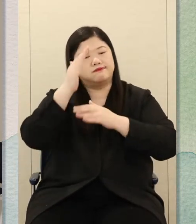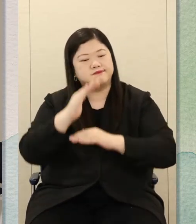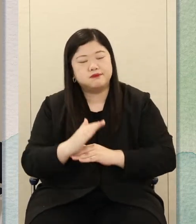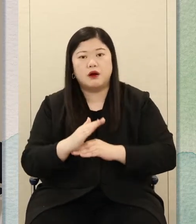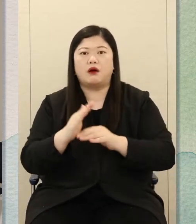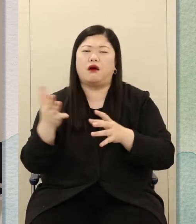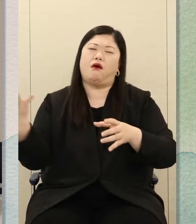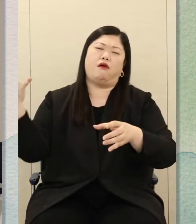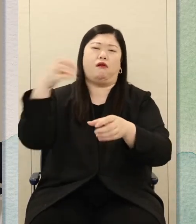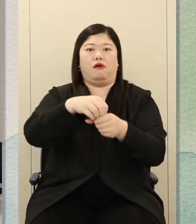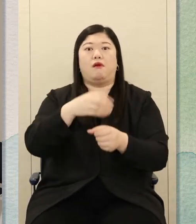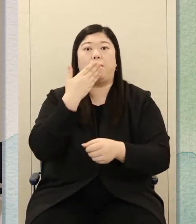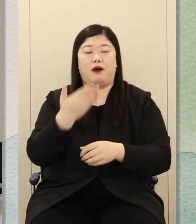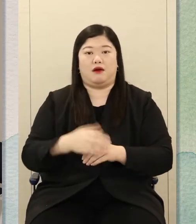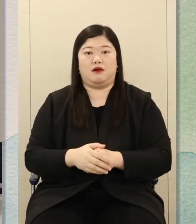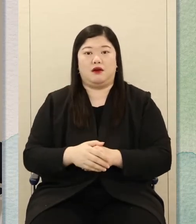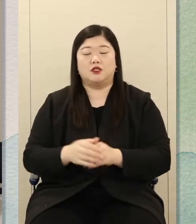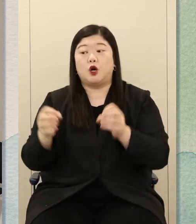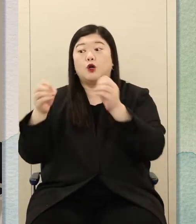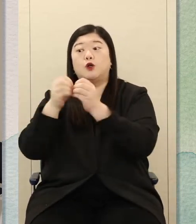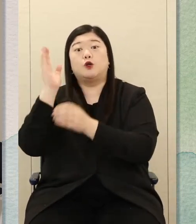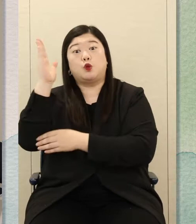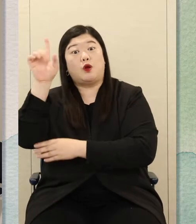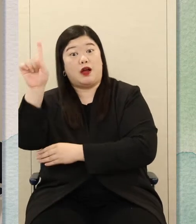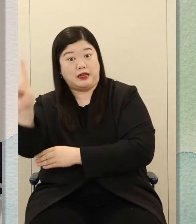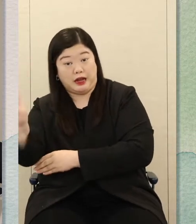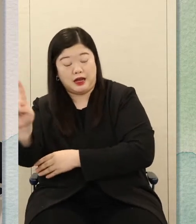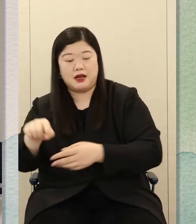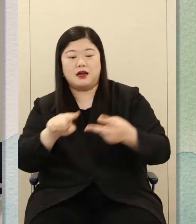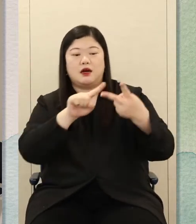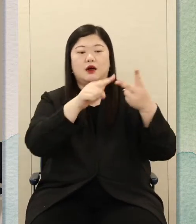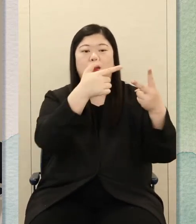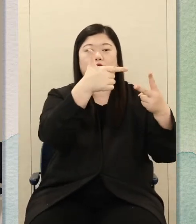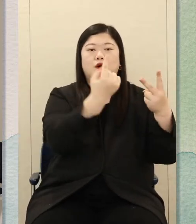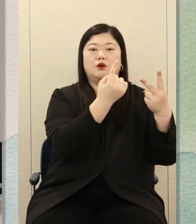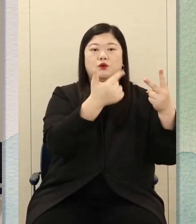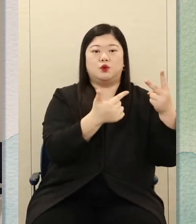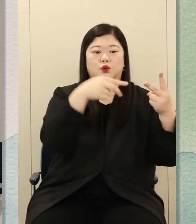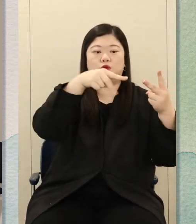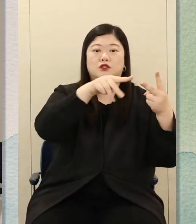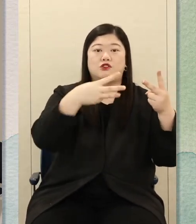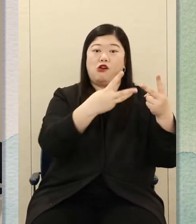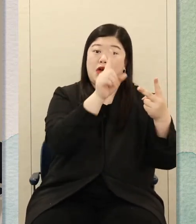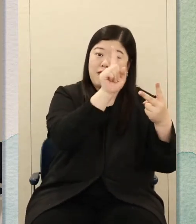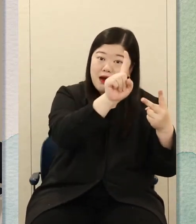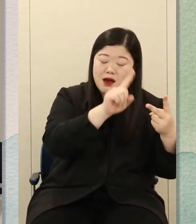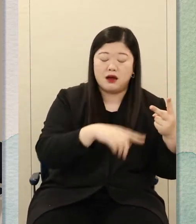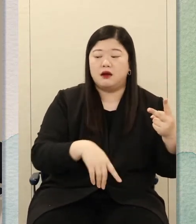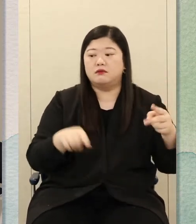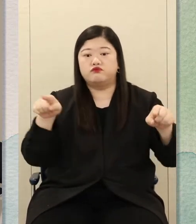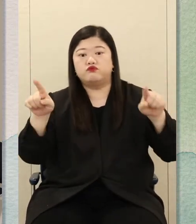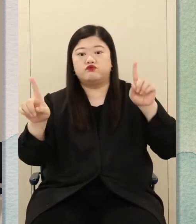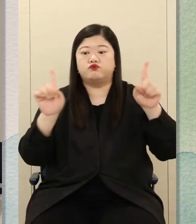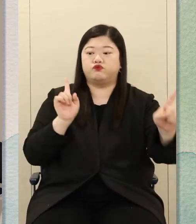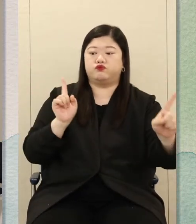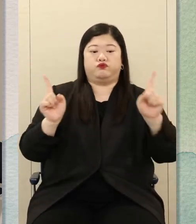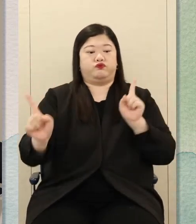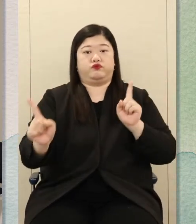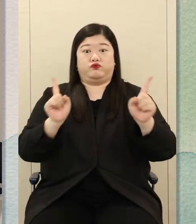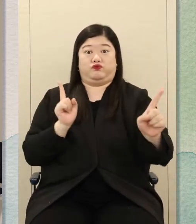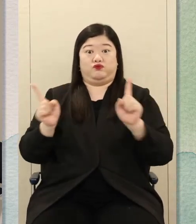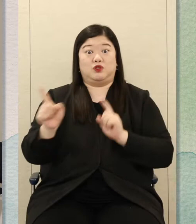한 번, 논픽션 한 번, 소설 한 번, 논픽션 한 번, 이런 식으로 진행하는 게 굉장히 저는 이상적으로 보이고요. 뒤에